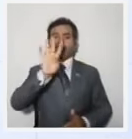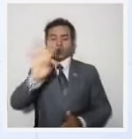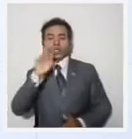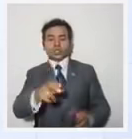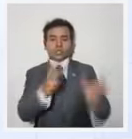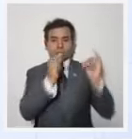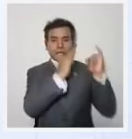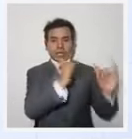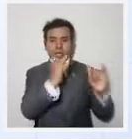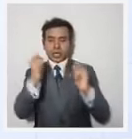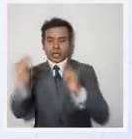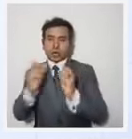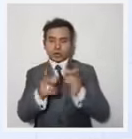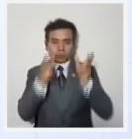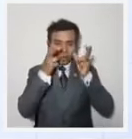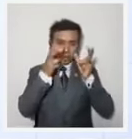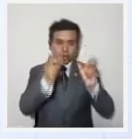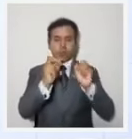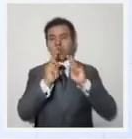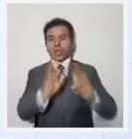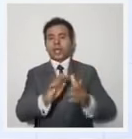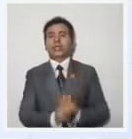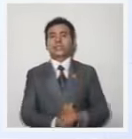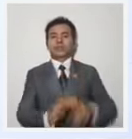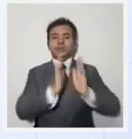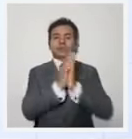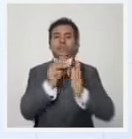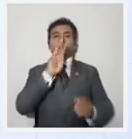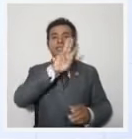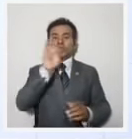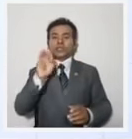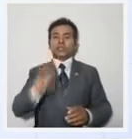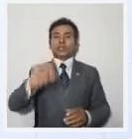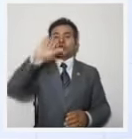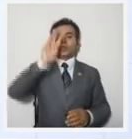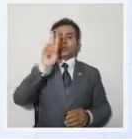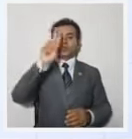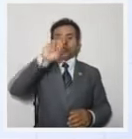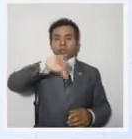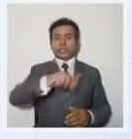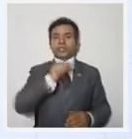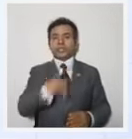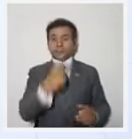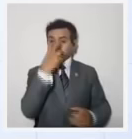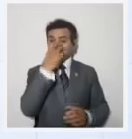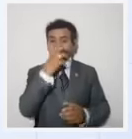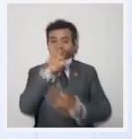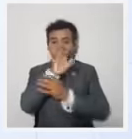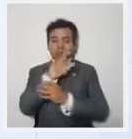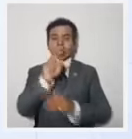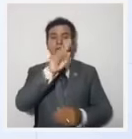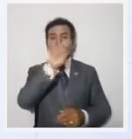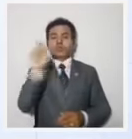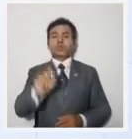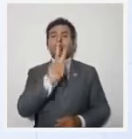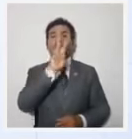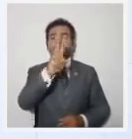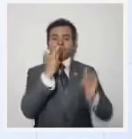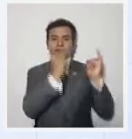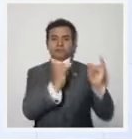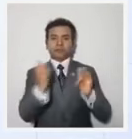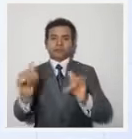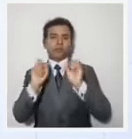সিটির বাইরে দেশের বিভিন্ন হাসপাতালে 5734টি। এই সকল হাসপাতালে আইসিইউ সংখ্যা 329টি